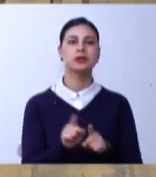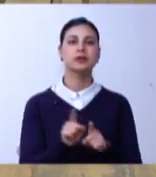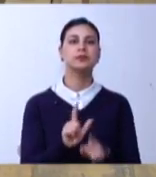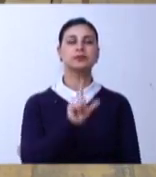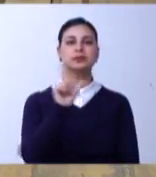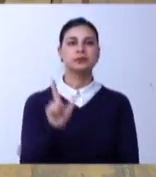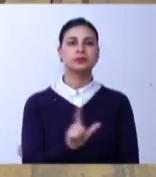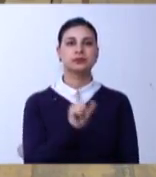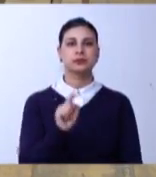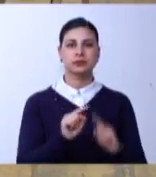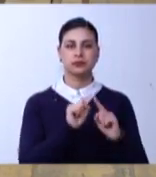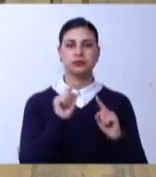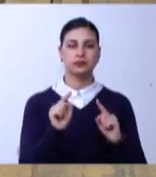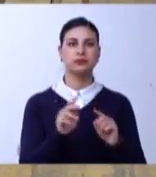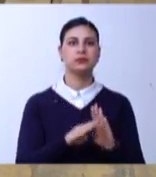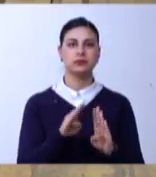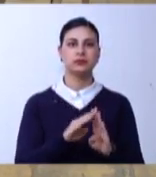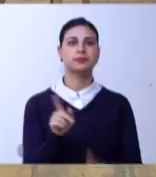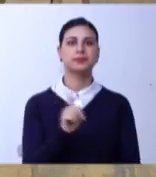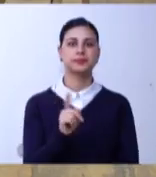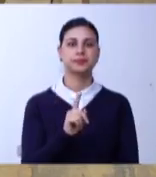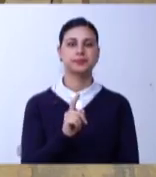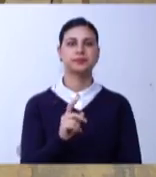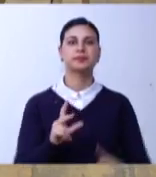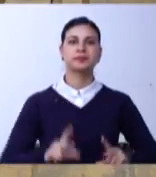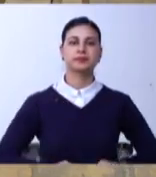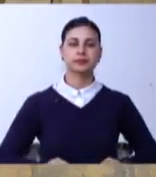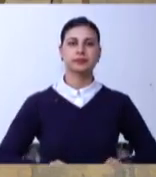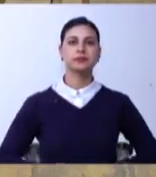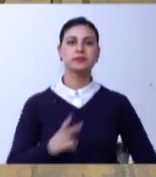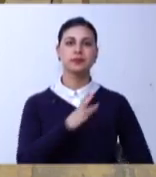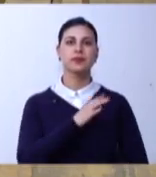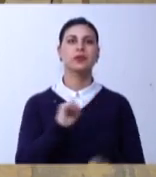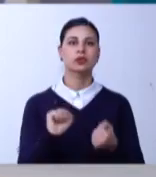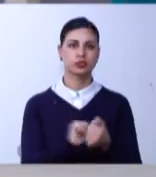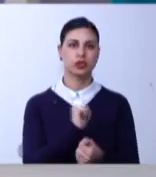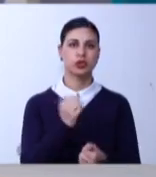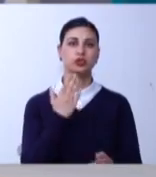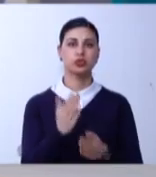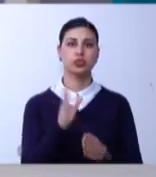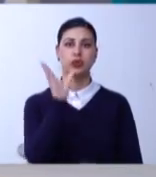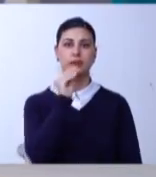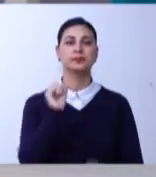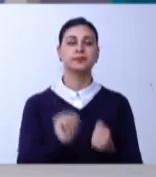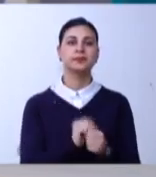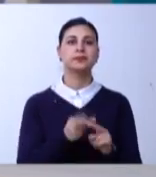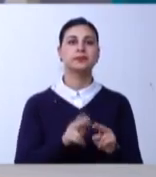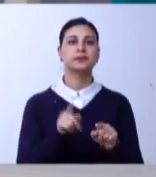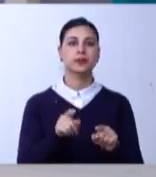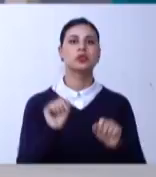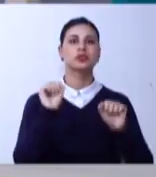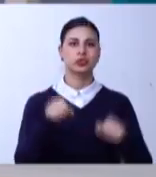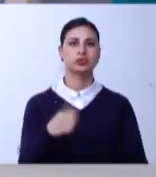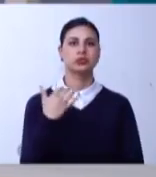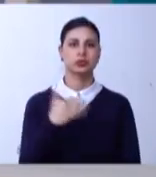საათის განმავლობაში სასურველია, რომ საფენი ქონდეს მშრალი. ანუ თუ ინარჩუნებს სიმშრალეს, ეს ნიშნავს, რომ მას უკვე